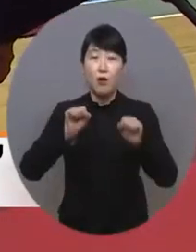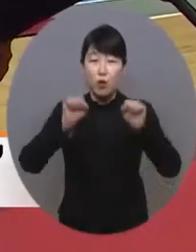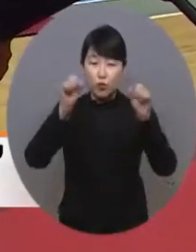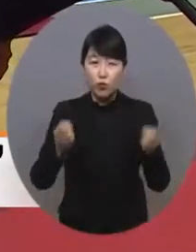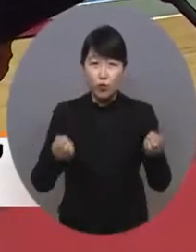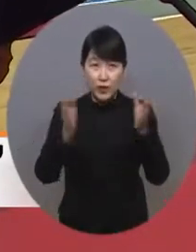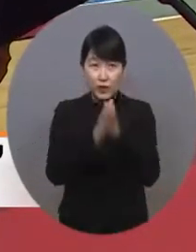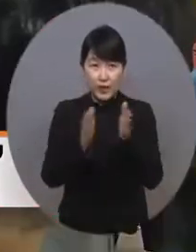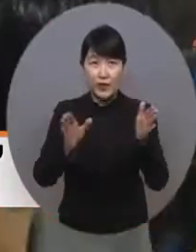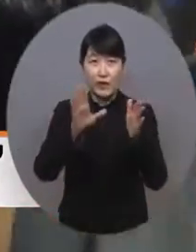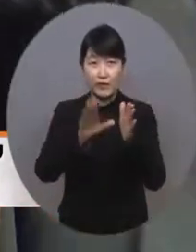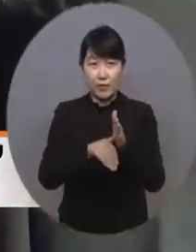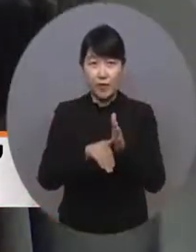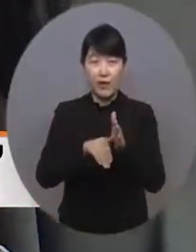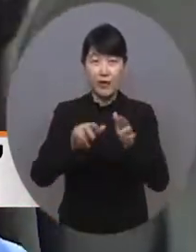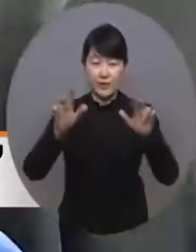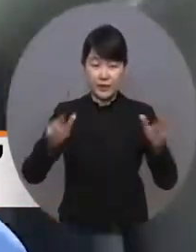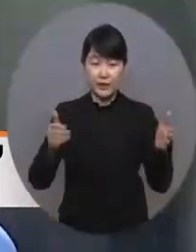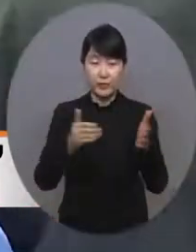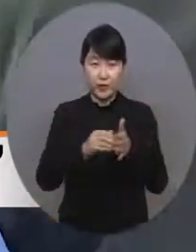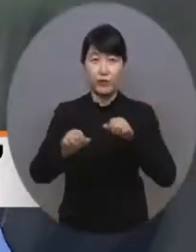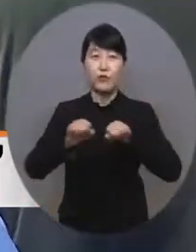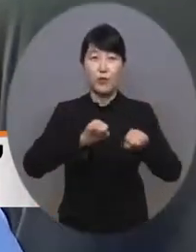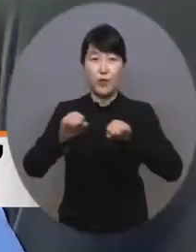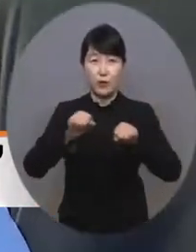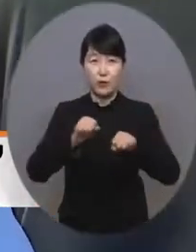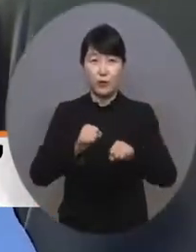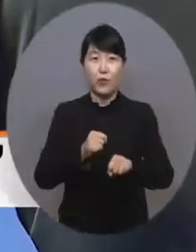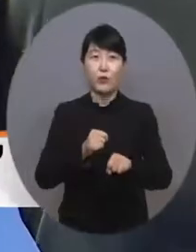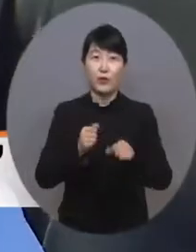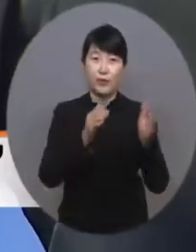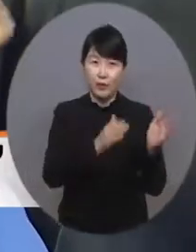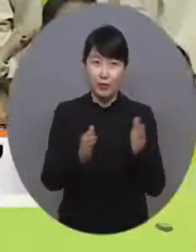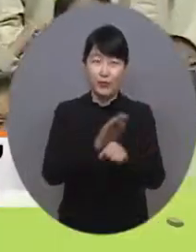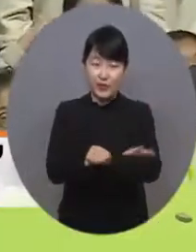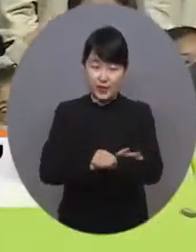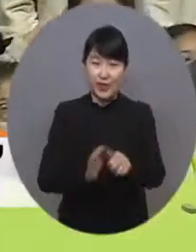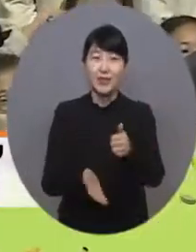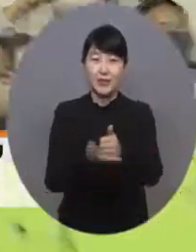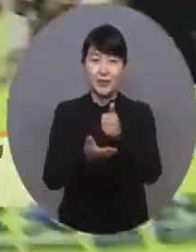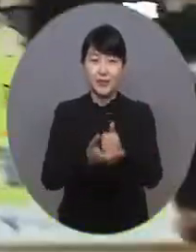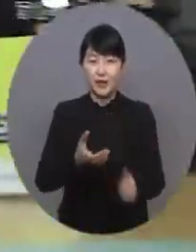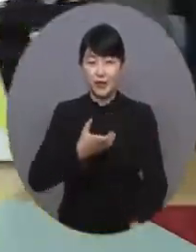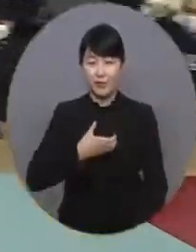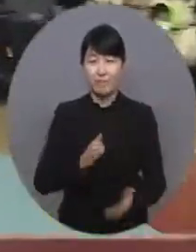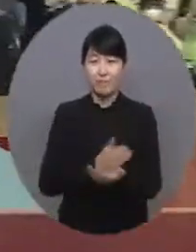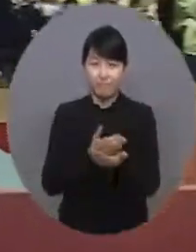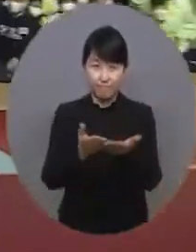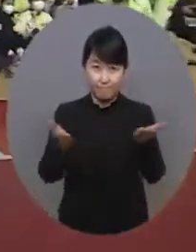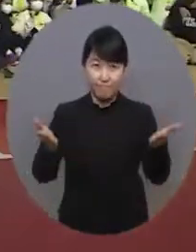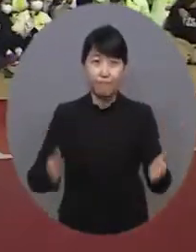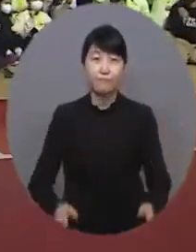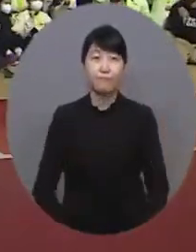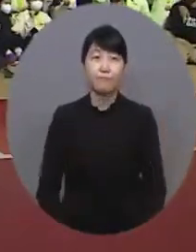앞서 학생들에게는 그동안 함께한 서울림 활동의 마무리를 격려하는 메달이 전달됐습니다.